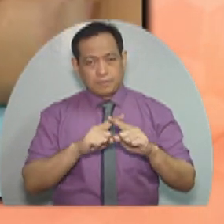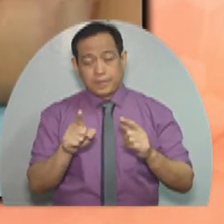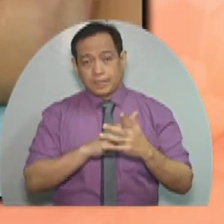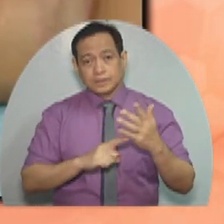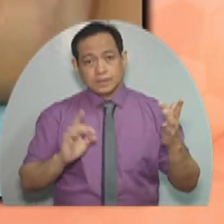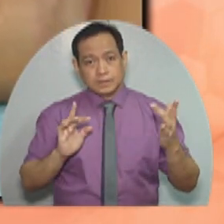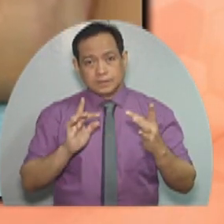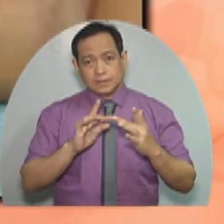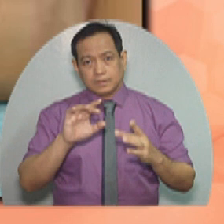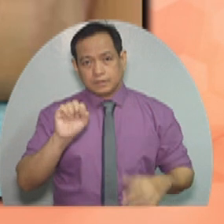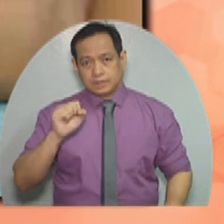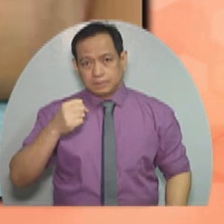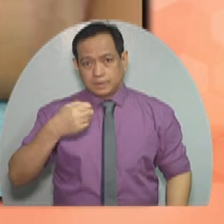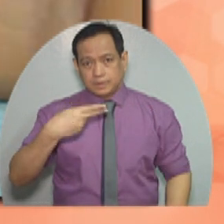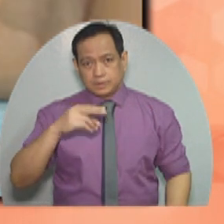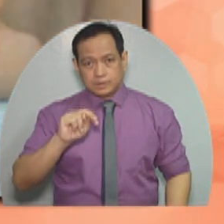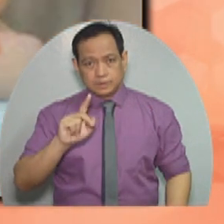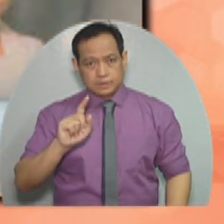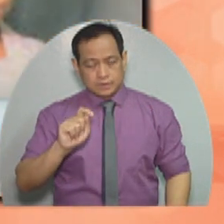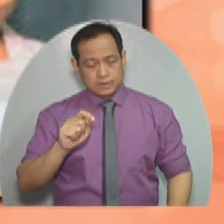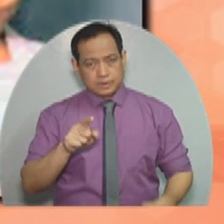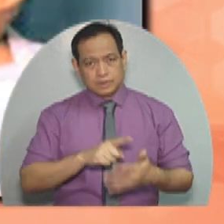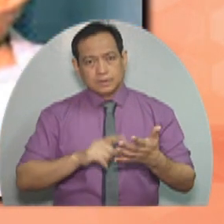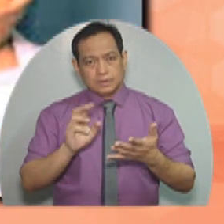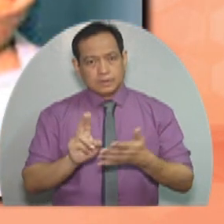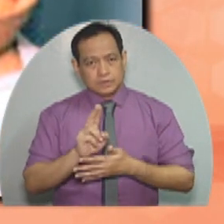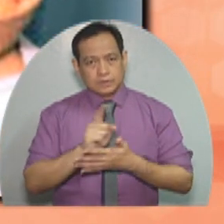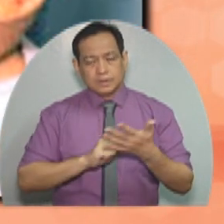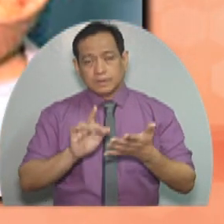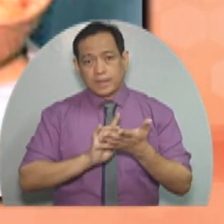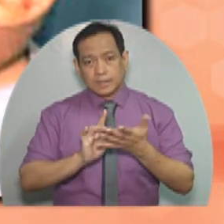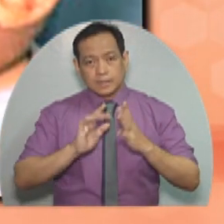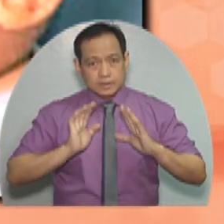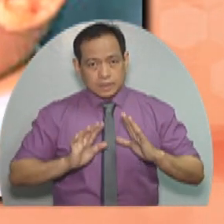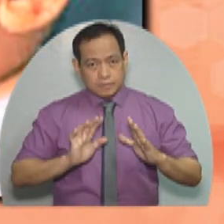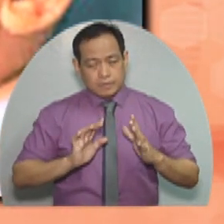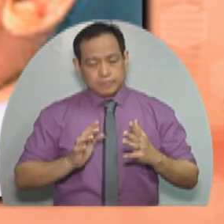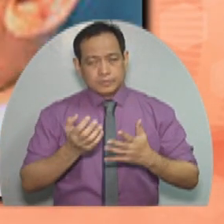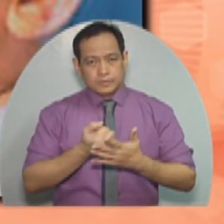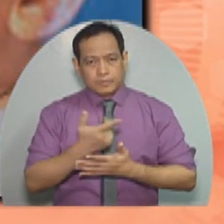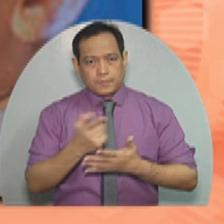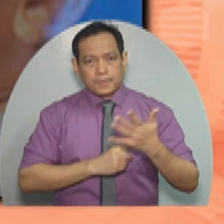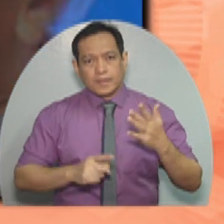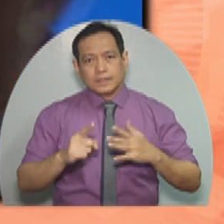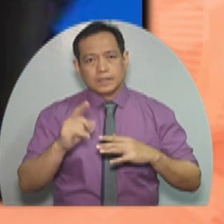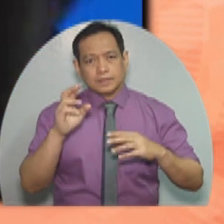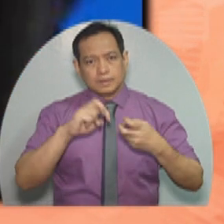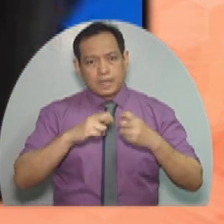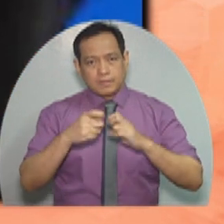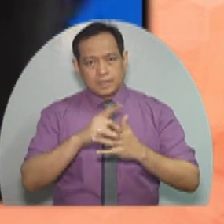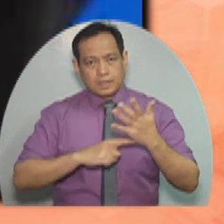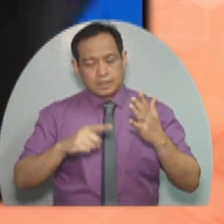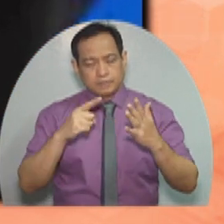hydranencephaly pero pwedeng kabitan ng shunt. Maaari ding idaan sa gamot ang kanyang kombulsyon. Ilan sa